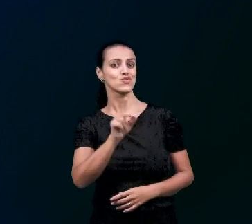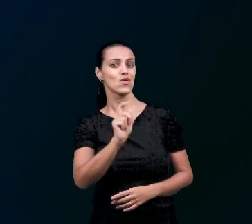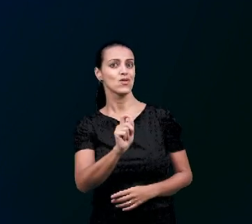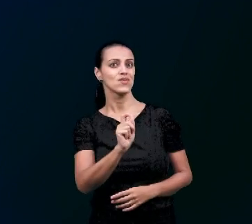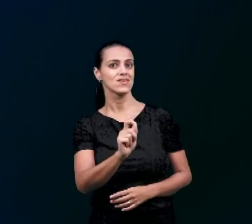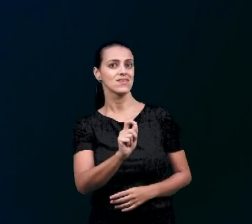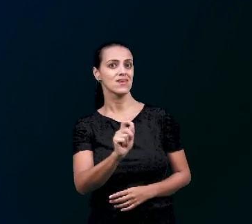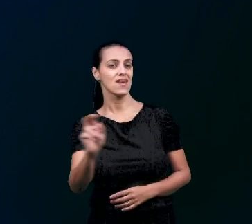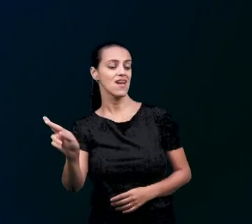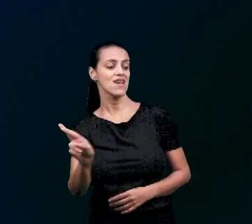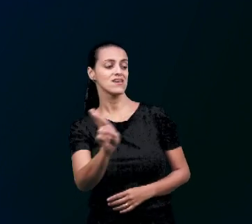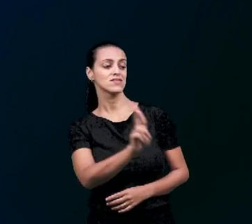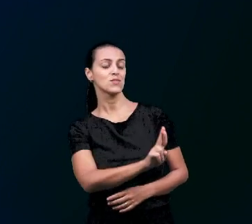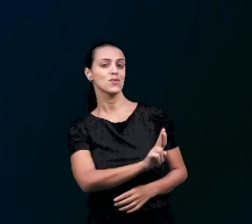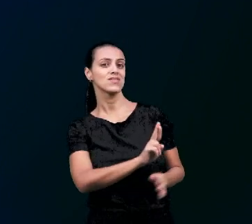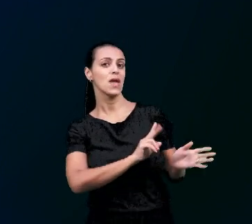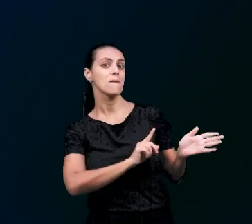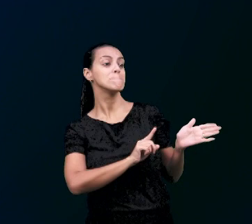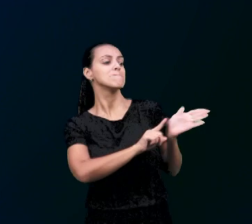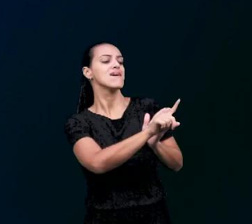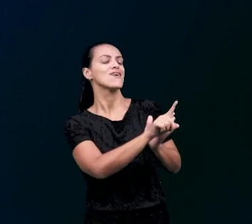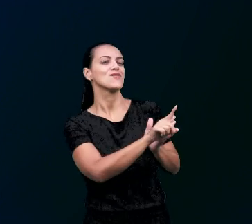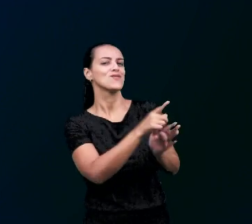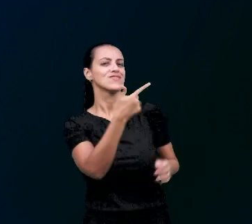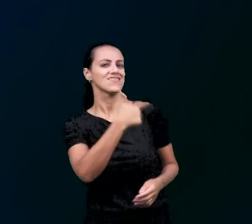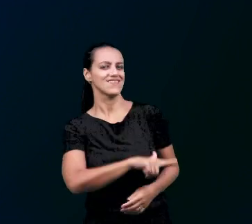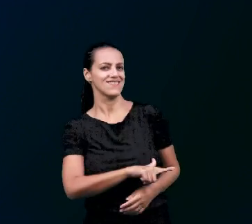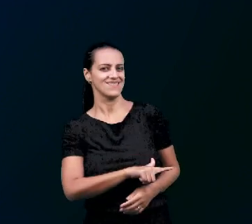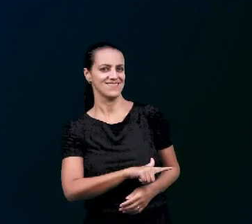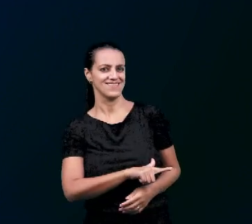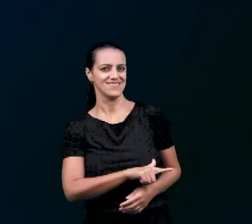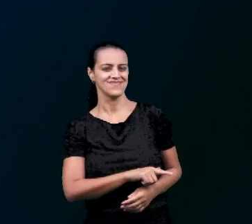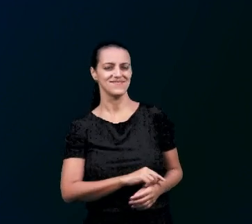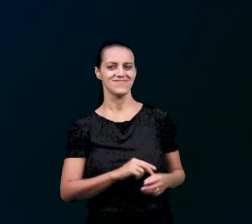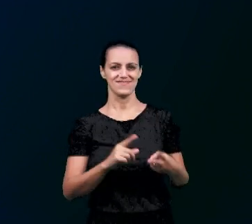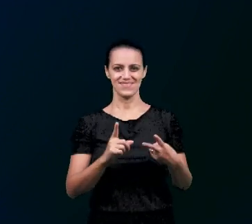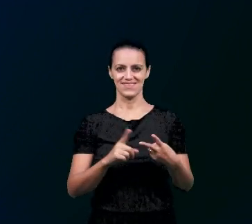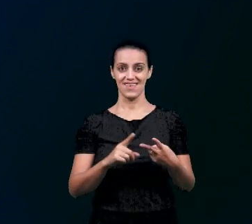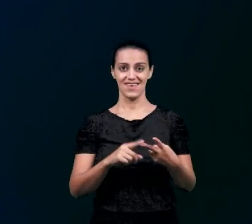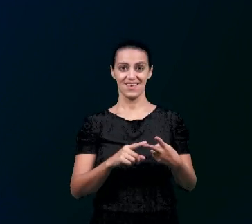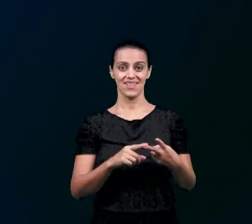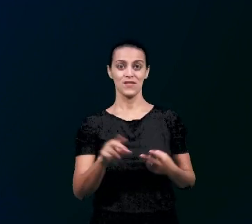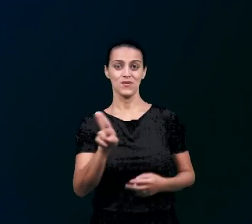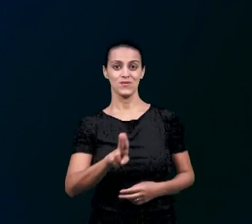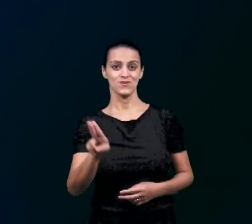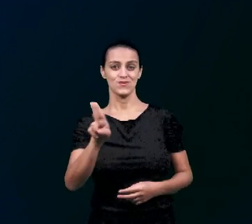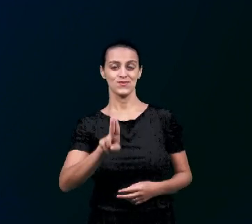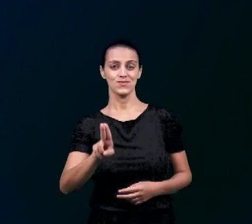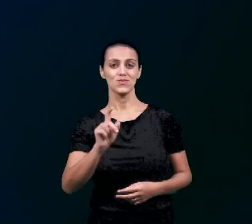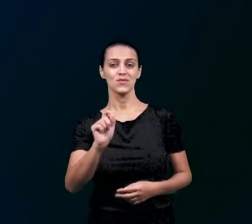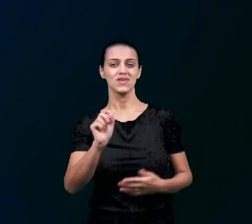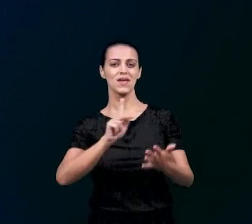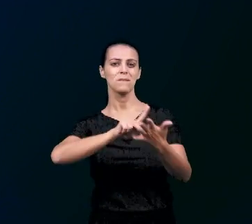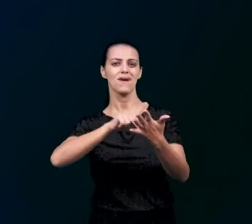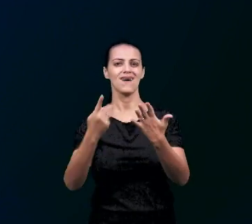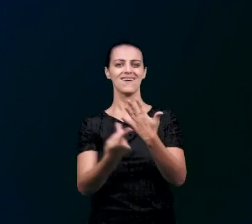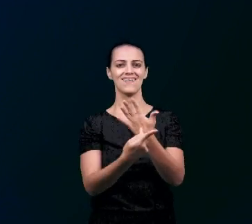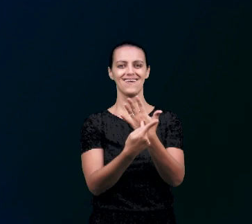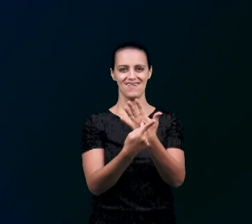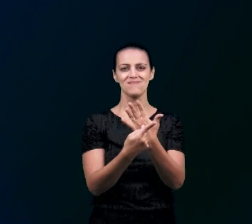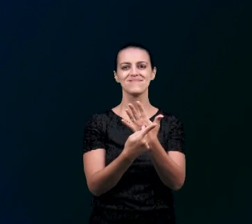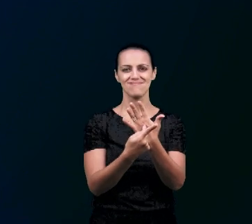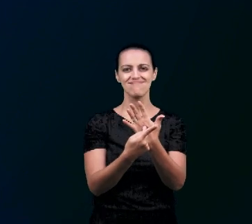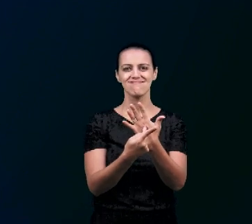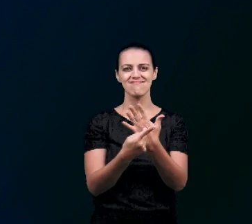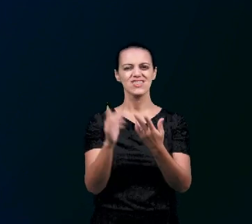Jésus, ça a été de répondre ces questions par des questions. La deuxième ressource a été l'utilisation d'une parabole, qui